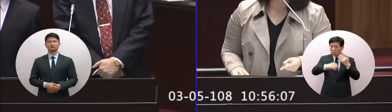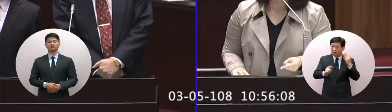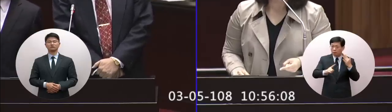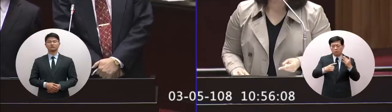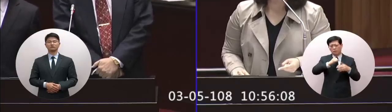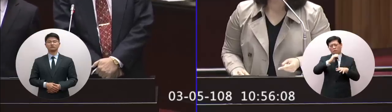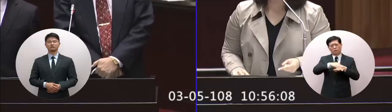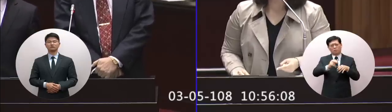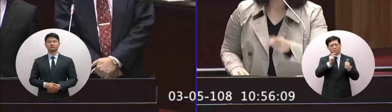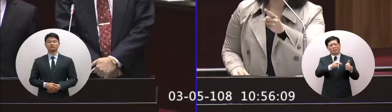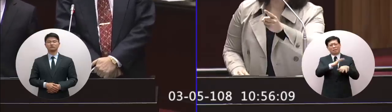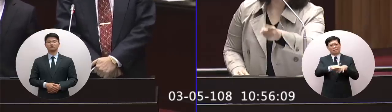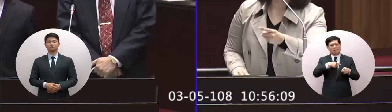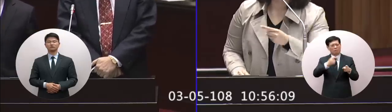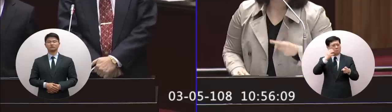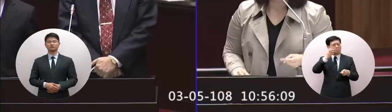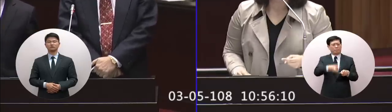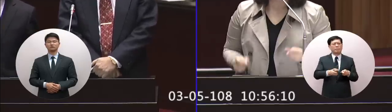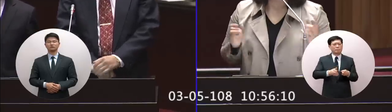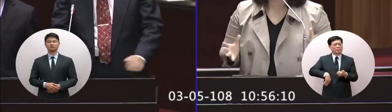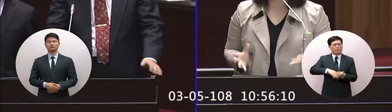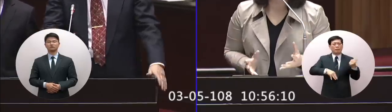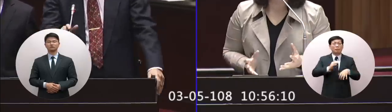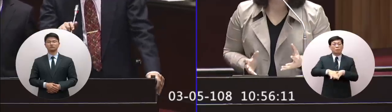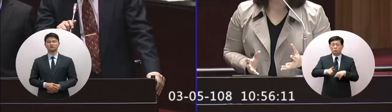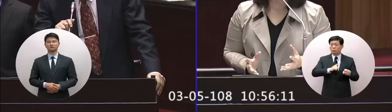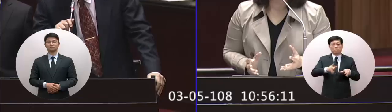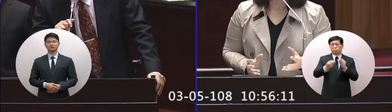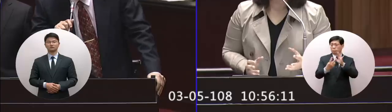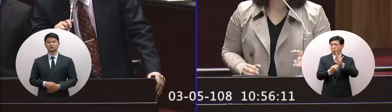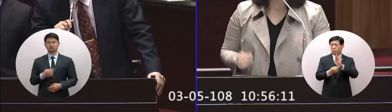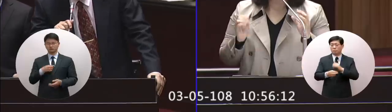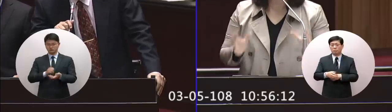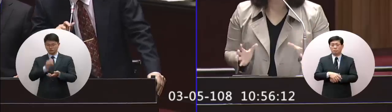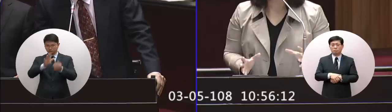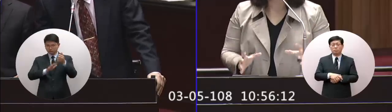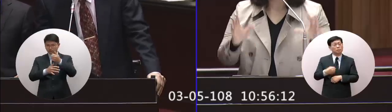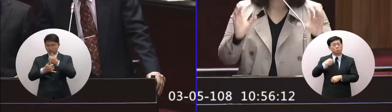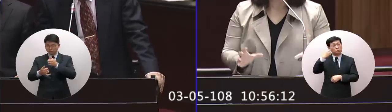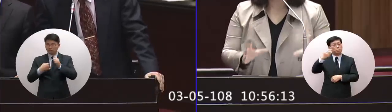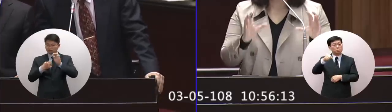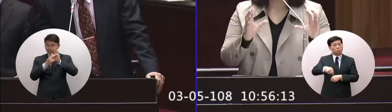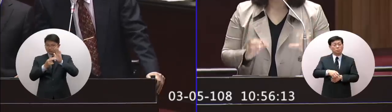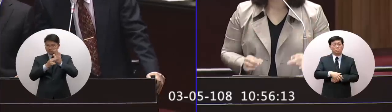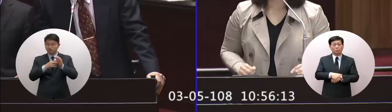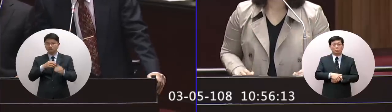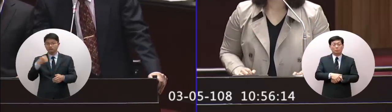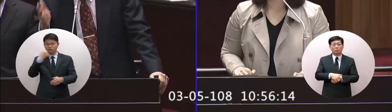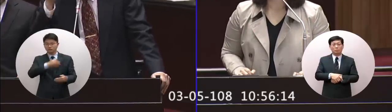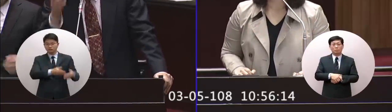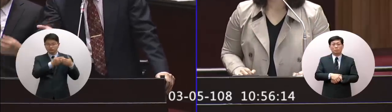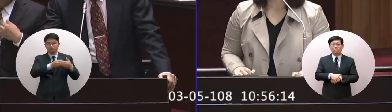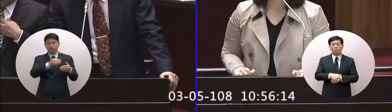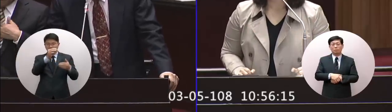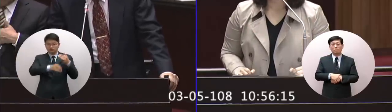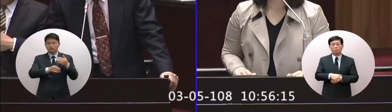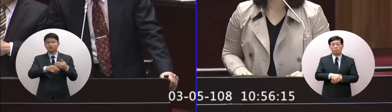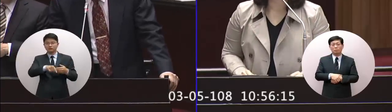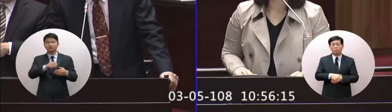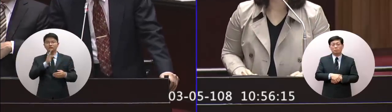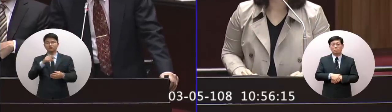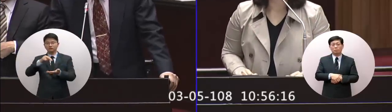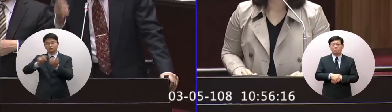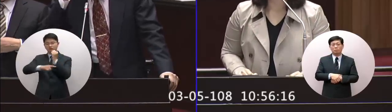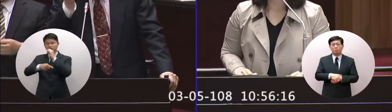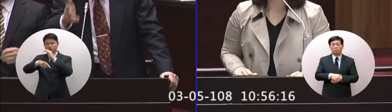人是会唾弃他的啊。这哪需要你陈主委在这里大浪浪的讲？ 我更必须跟委员说明 了。我觉得要 两岸人民关系条例是大院通过了法